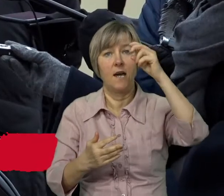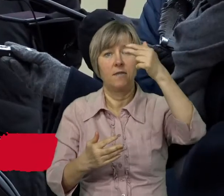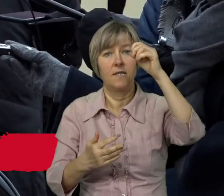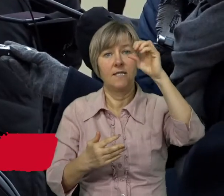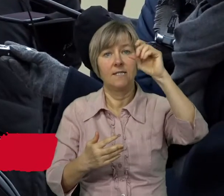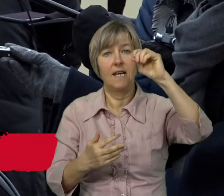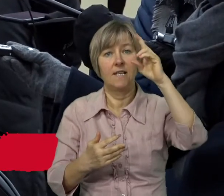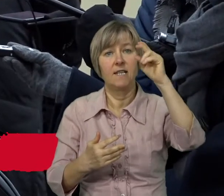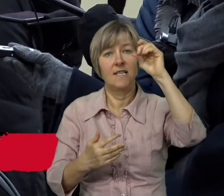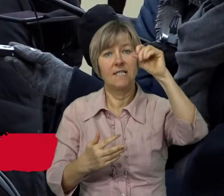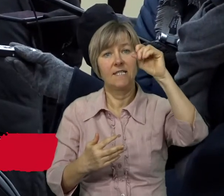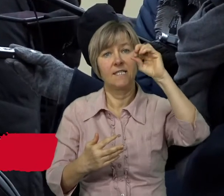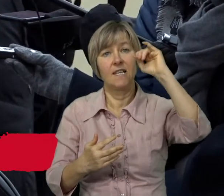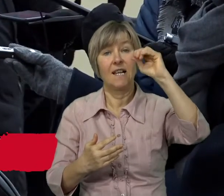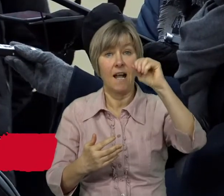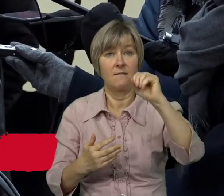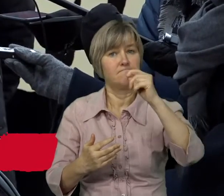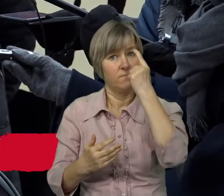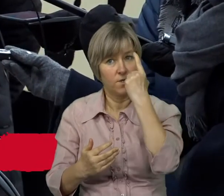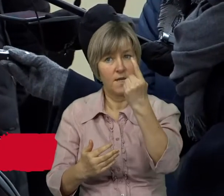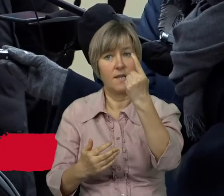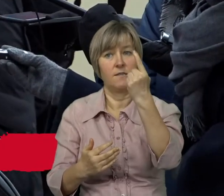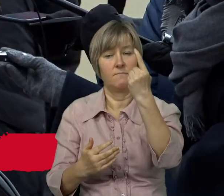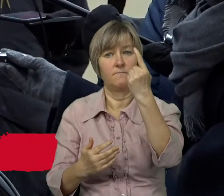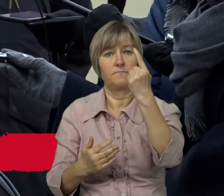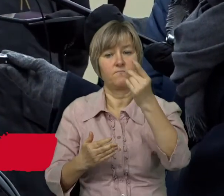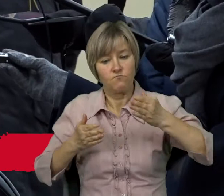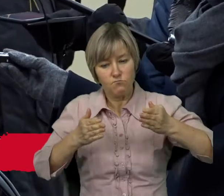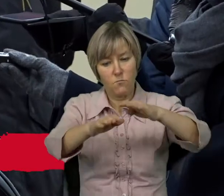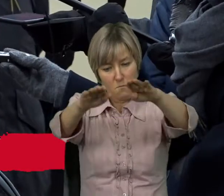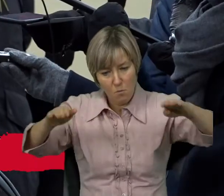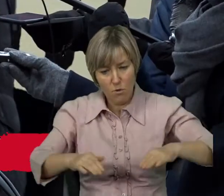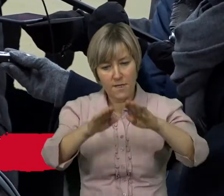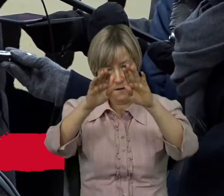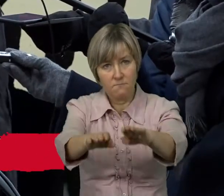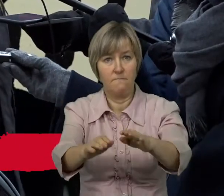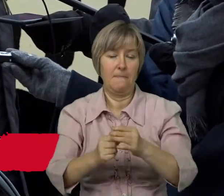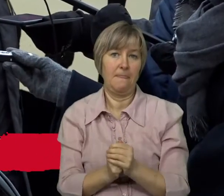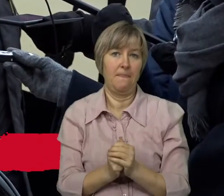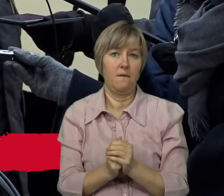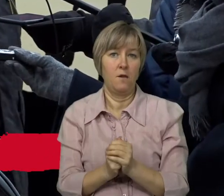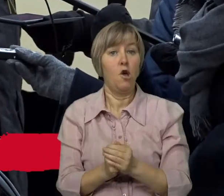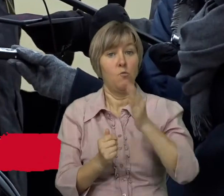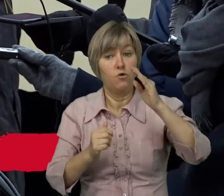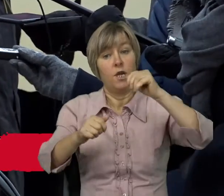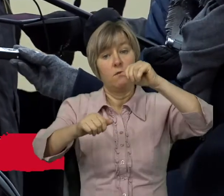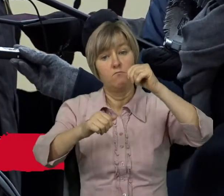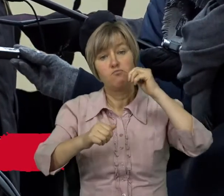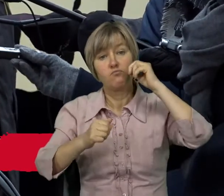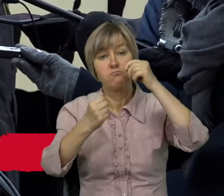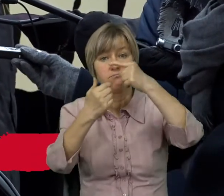Stoczni Gdańskiej, gdzie 16 grudnia zginęły dwie osoby, będą płyty montowane kilka dni później, z racji tego,